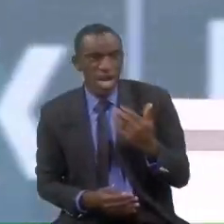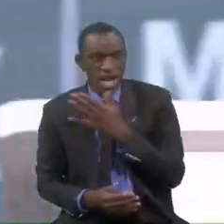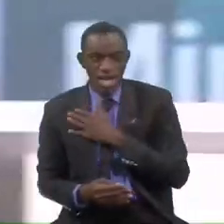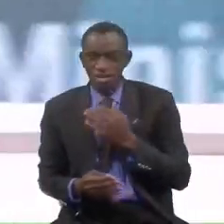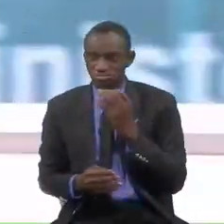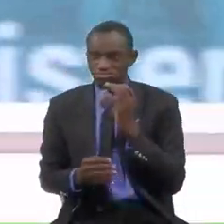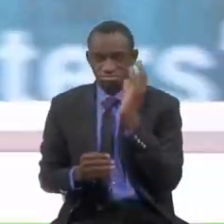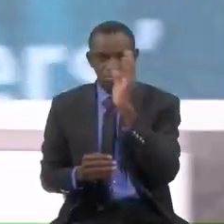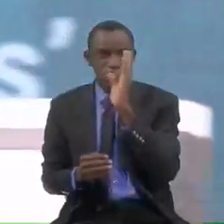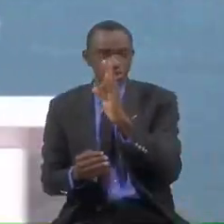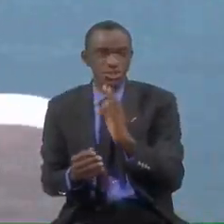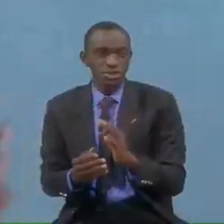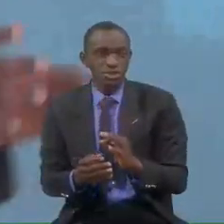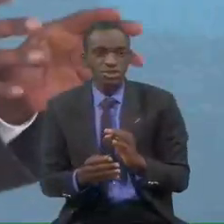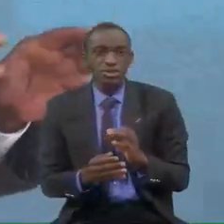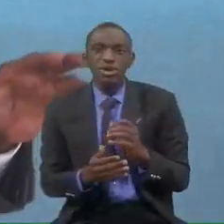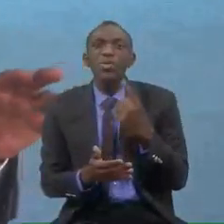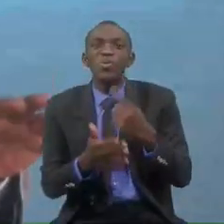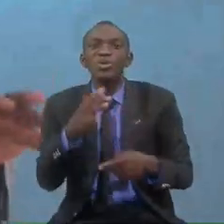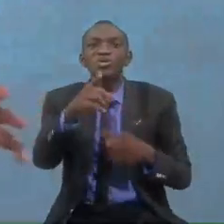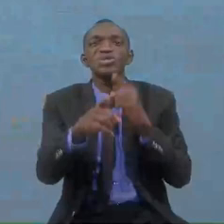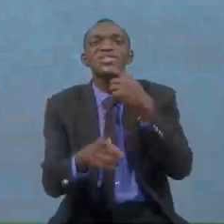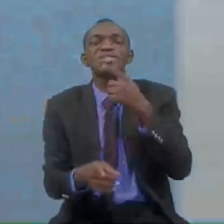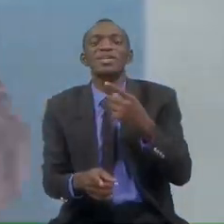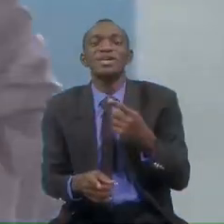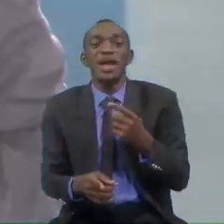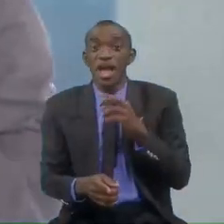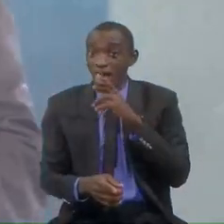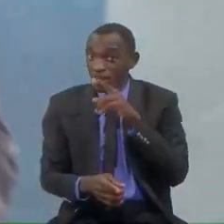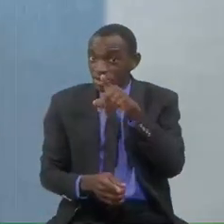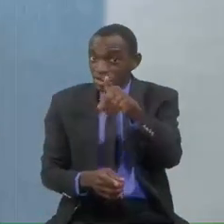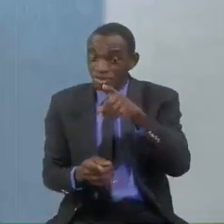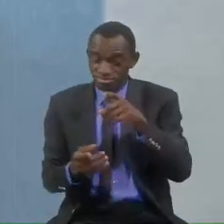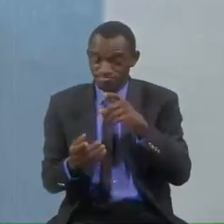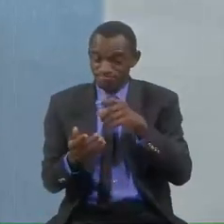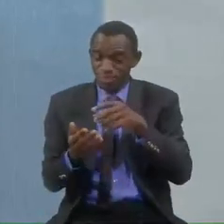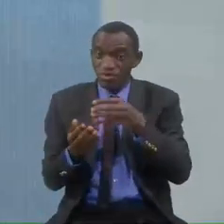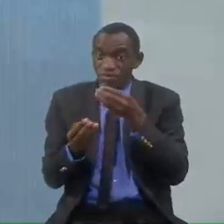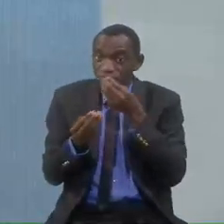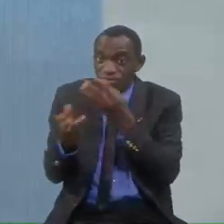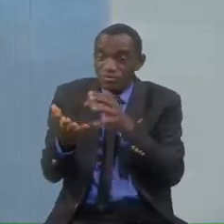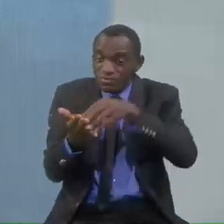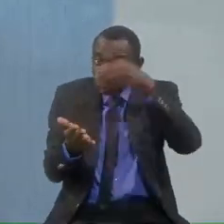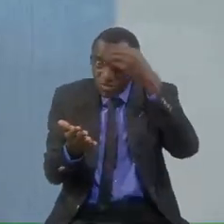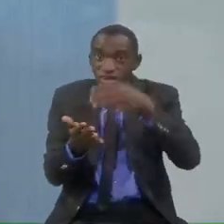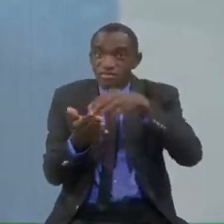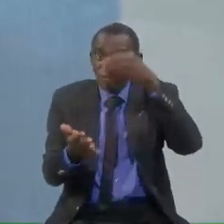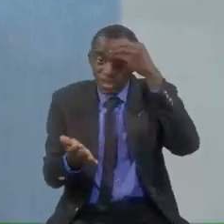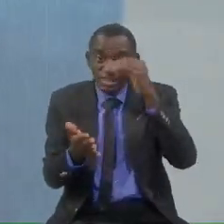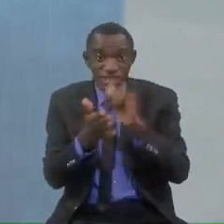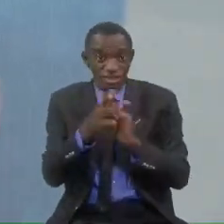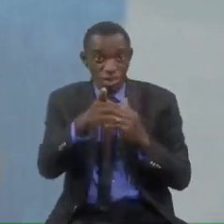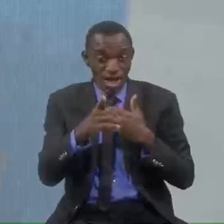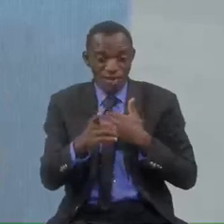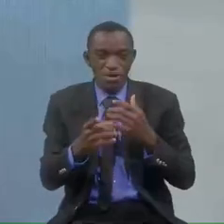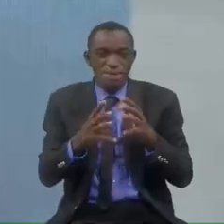nous exhorter. Qu'est-ce que vous allez dire? Est-ce que vous êtes si nourri que vous avez